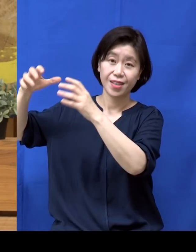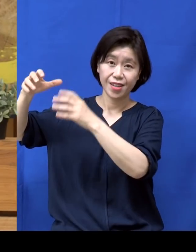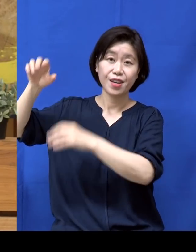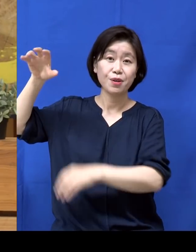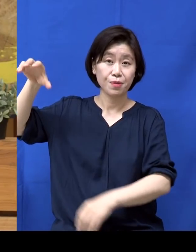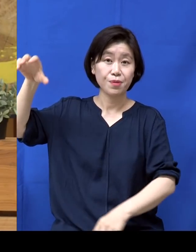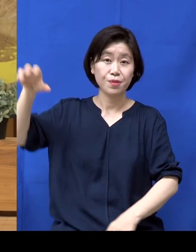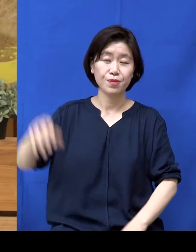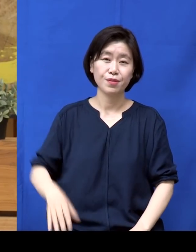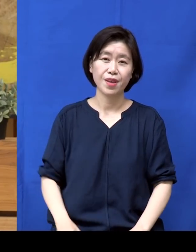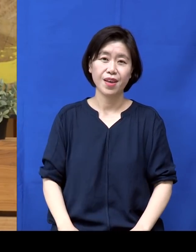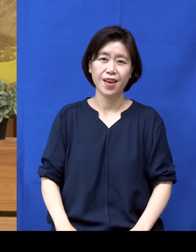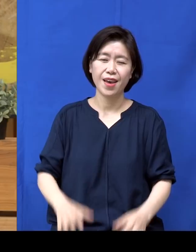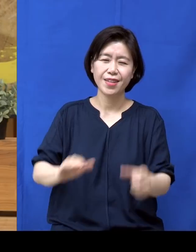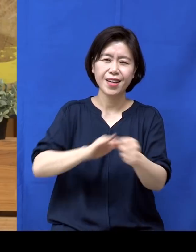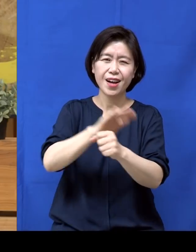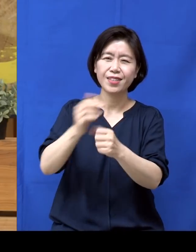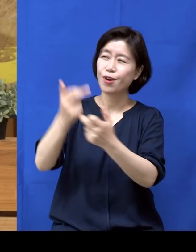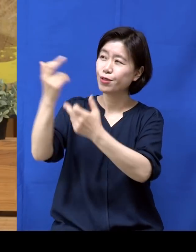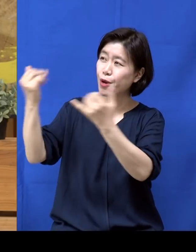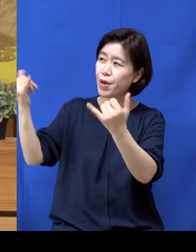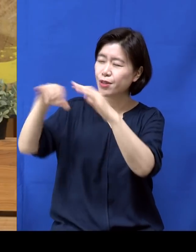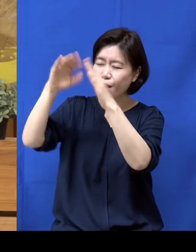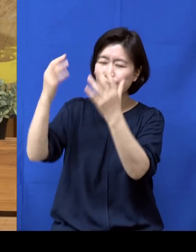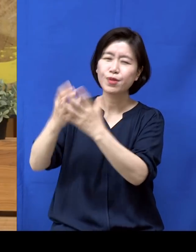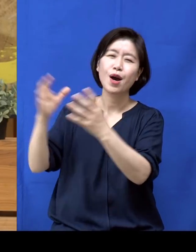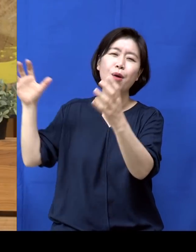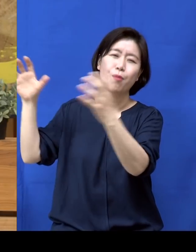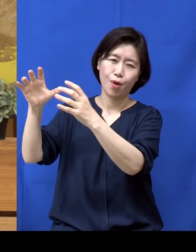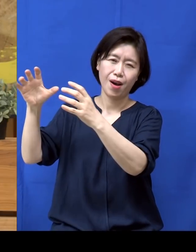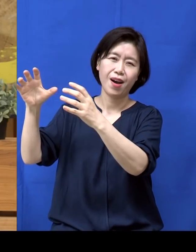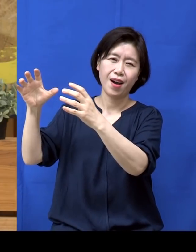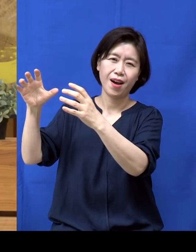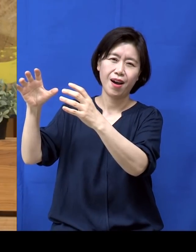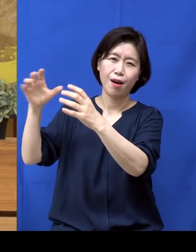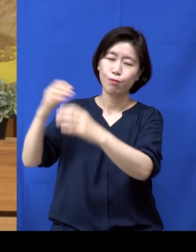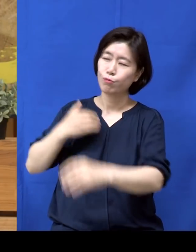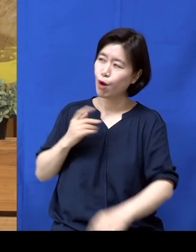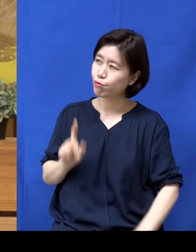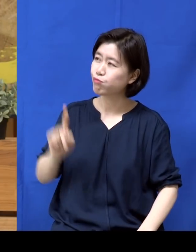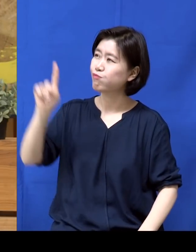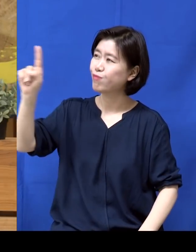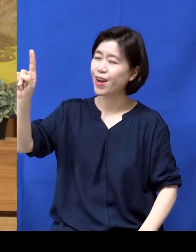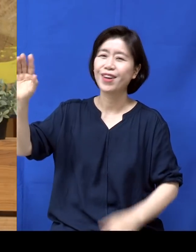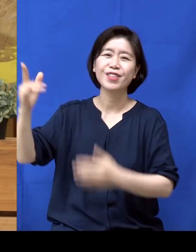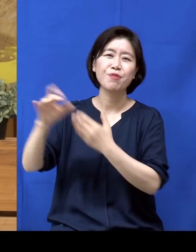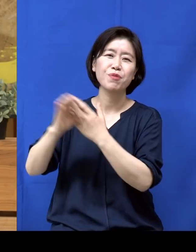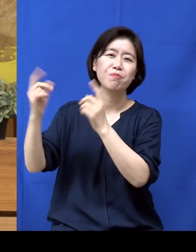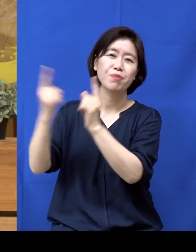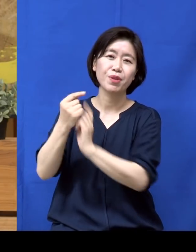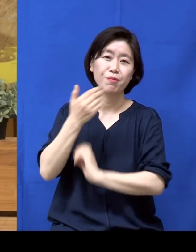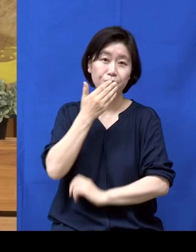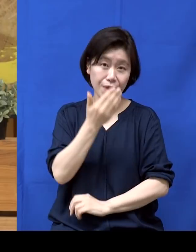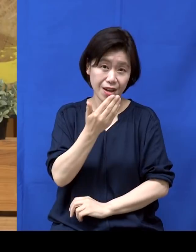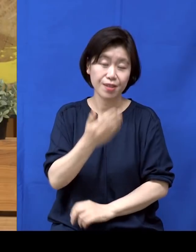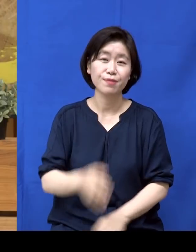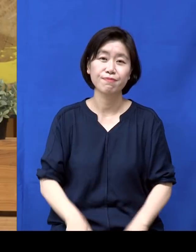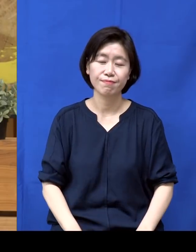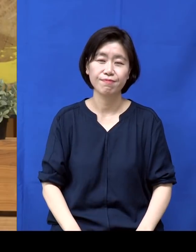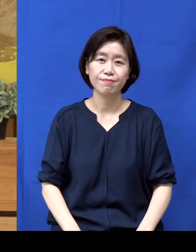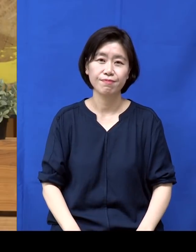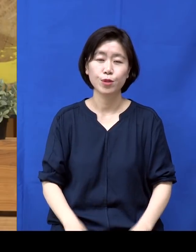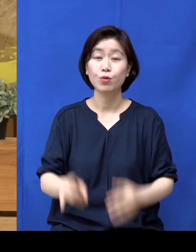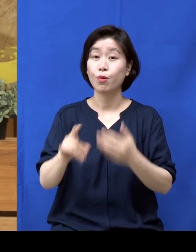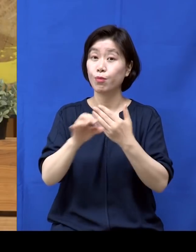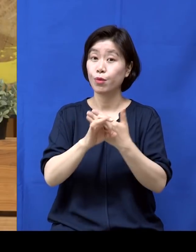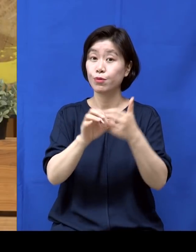우리 형제 자매들을 다 그곳에 모으시고 계신다라는 기준을 세우게 되면 나도 언제가 갈 것이고 그렇다면 그 죽음의